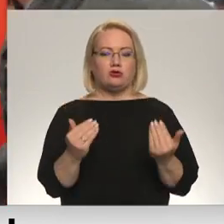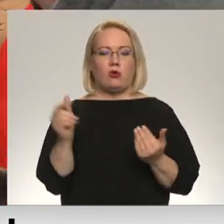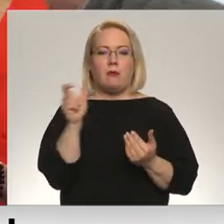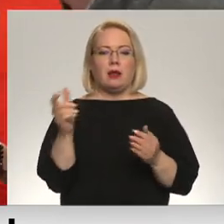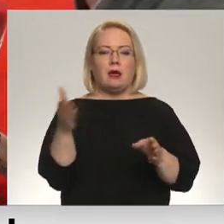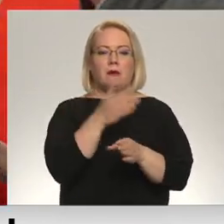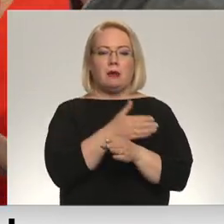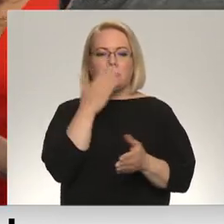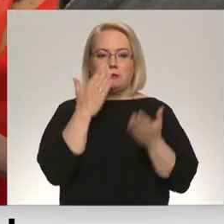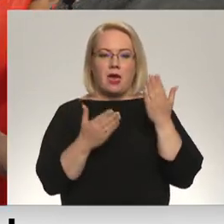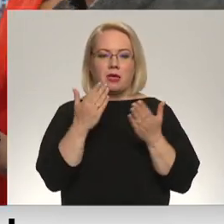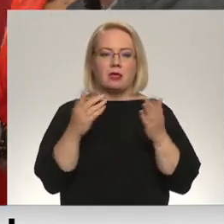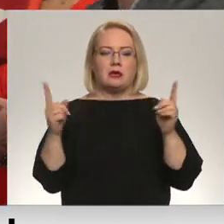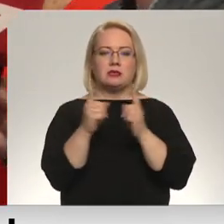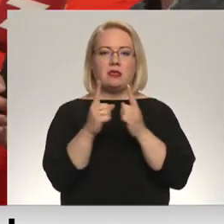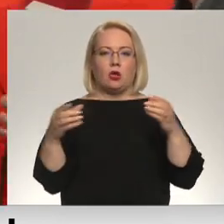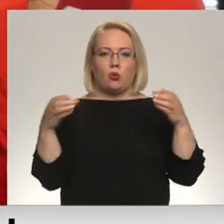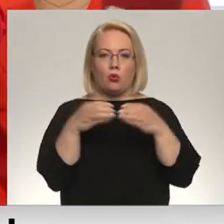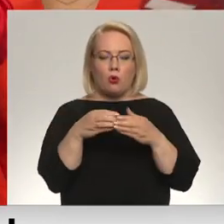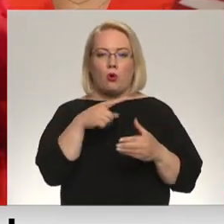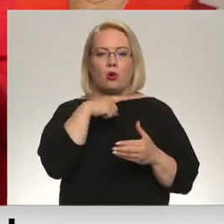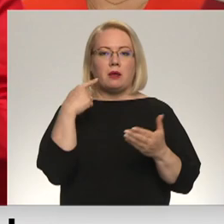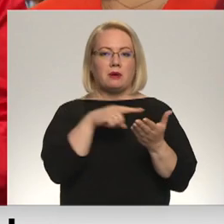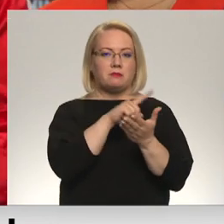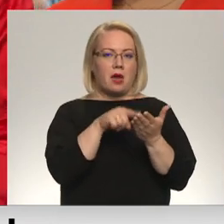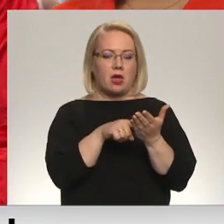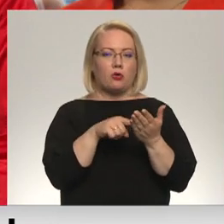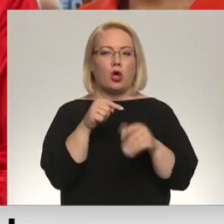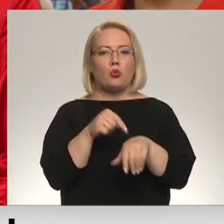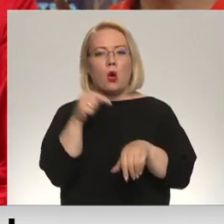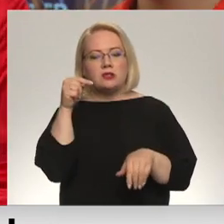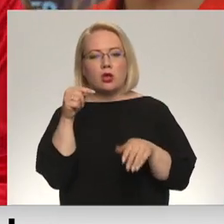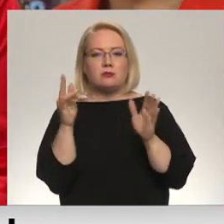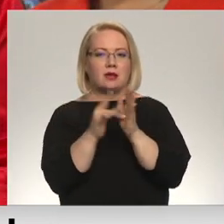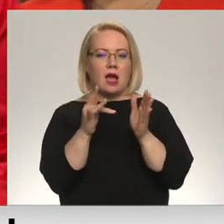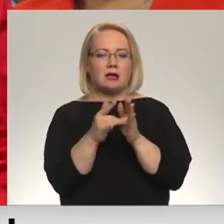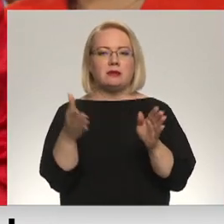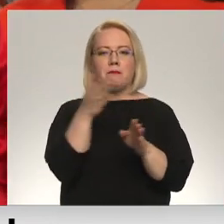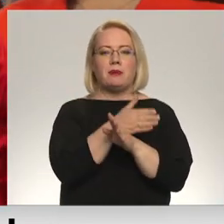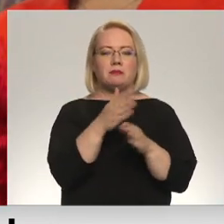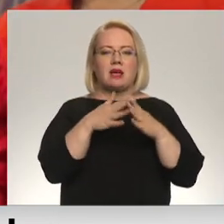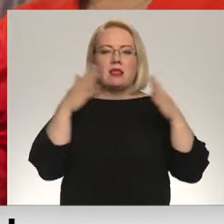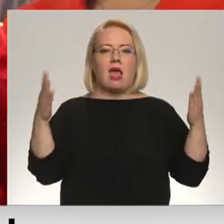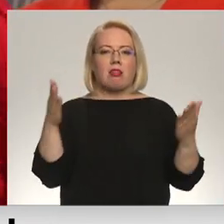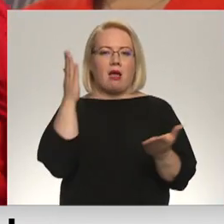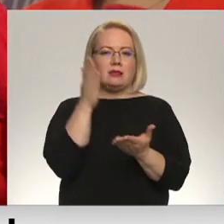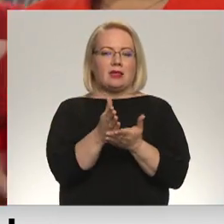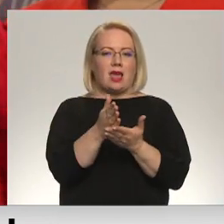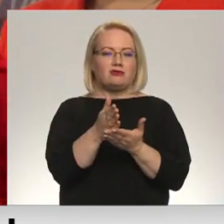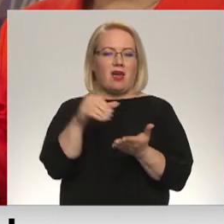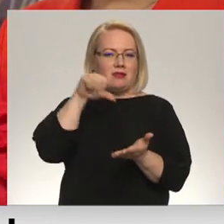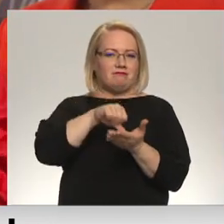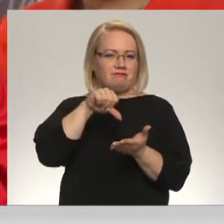satiku grupu un gribētos jau pajautāt, kā noskaņojums pirms lielās tiešraides un vai esat